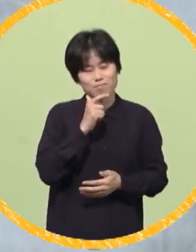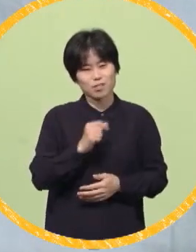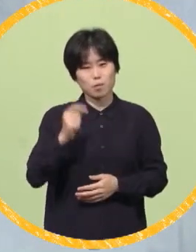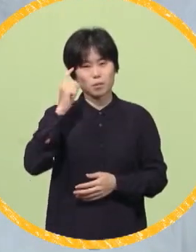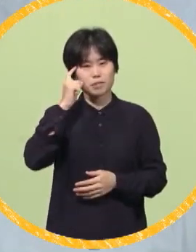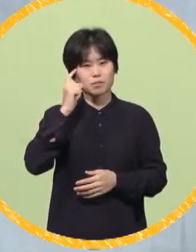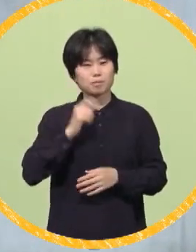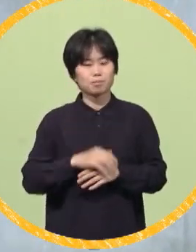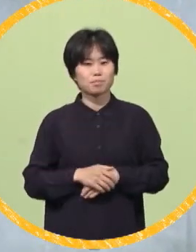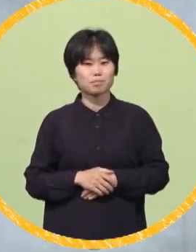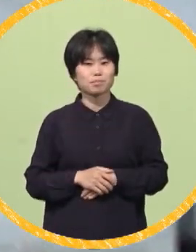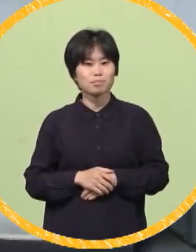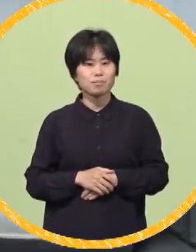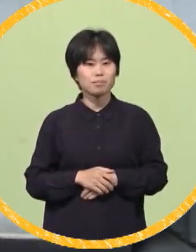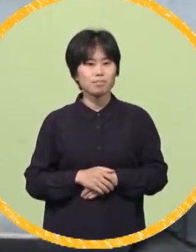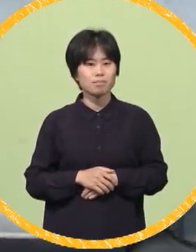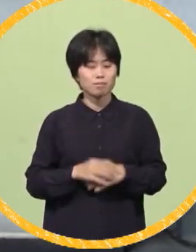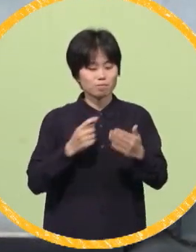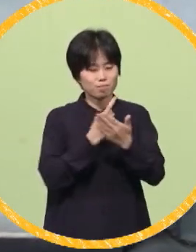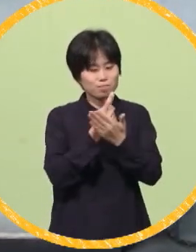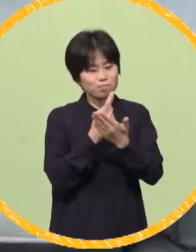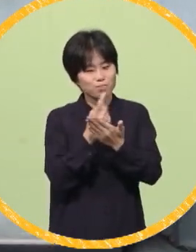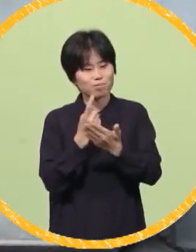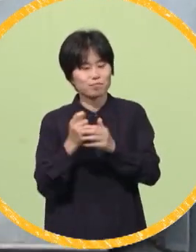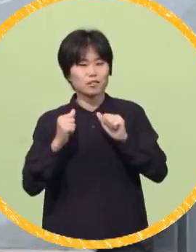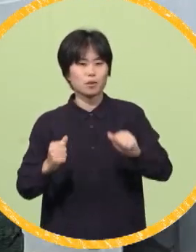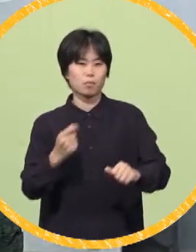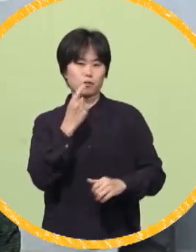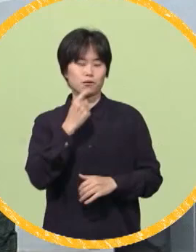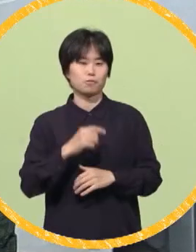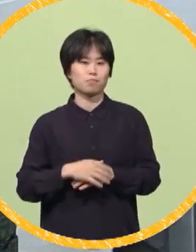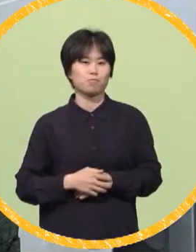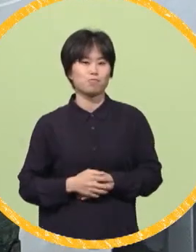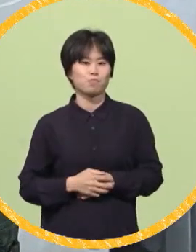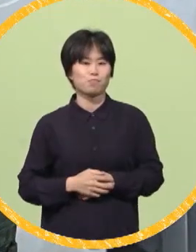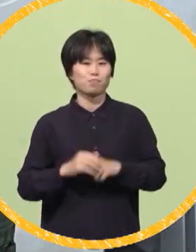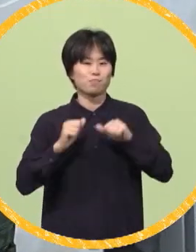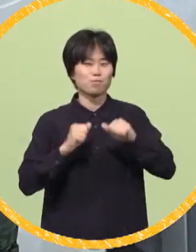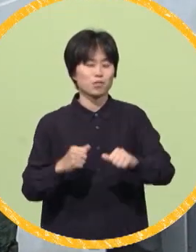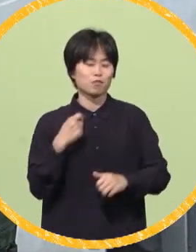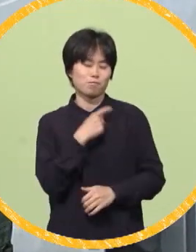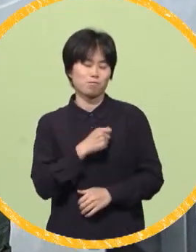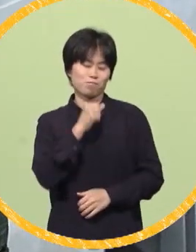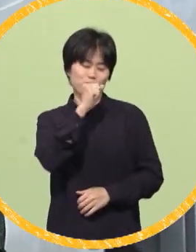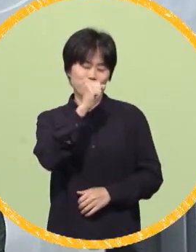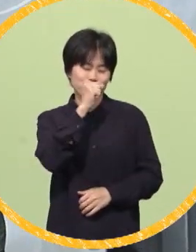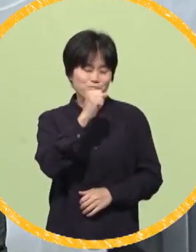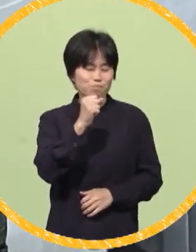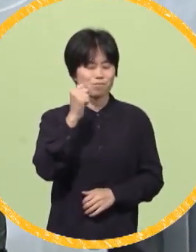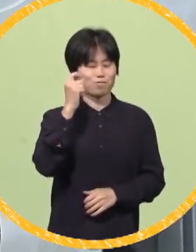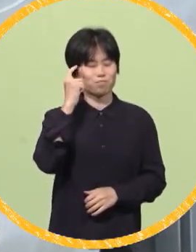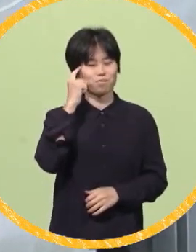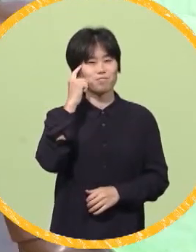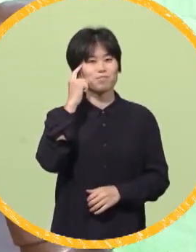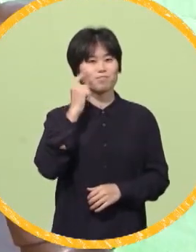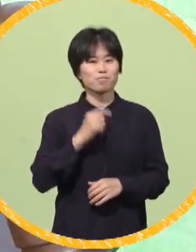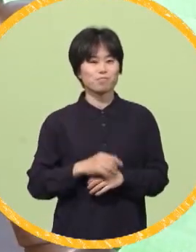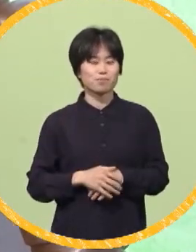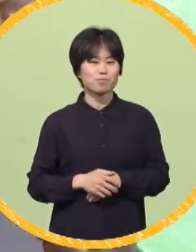結構 参加してますか。 参加してますね。やりがいをすごい感じる。